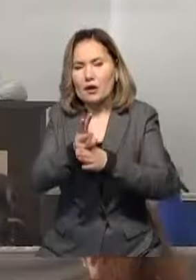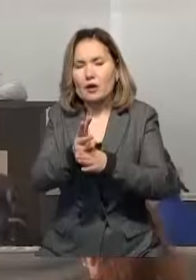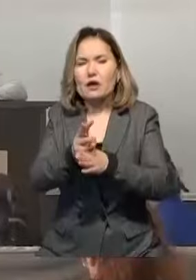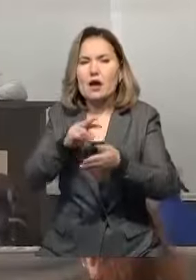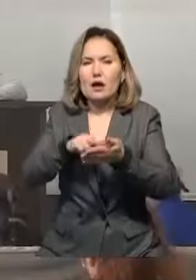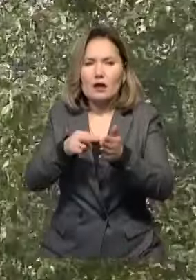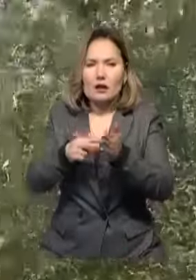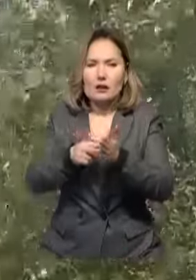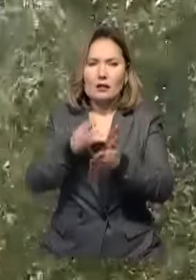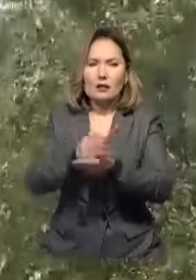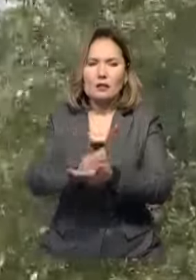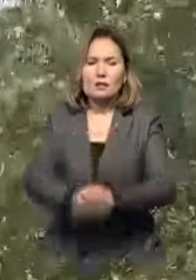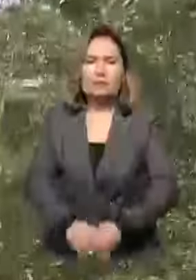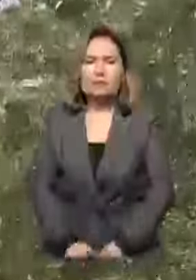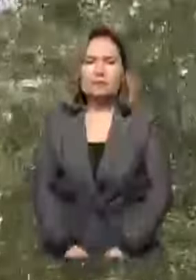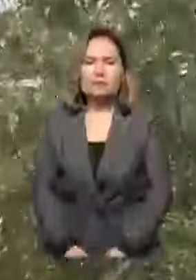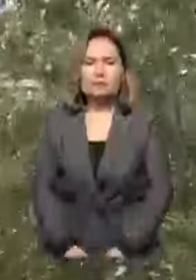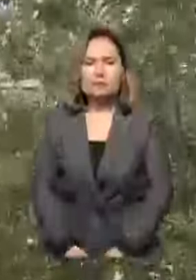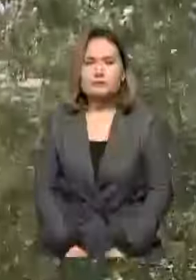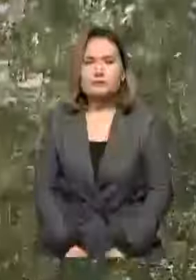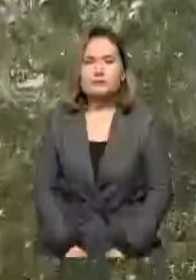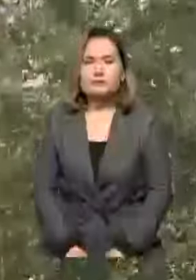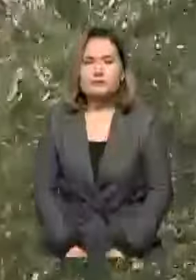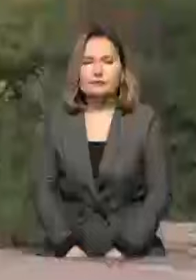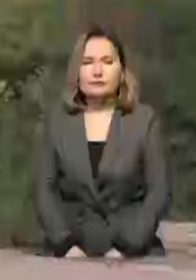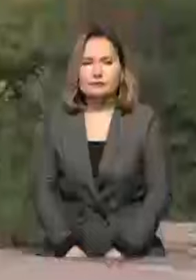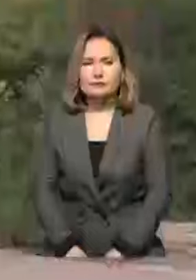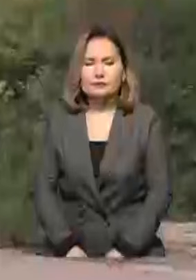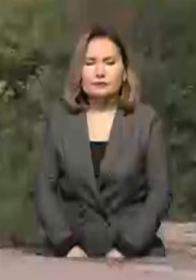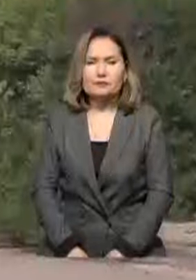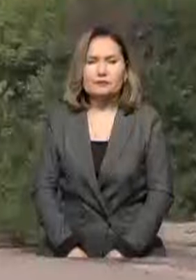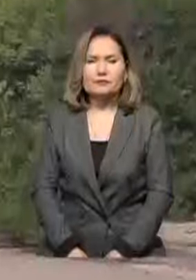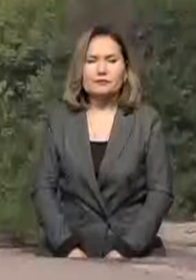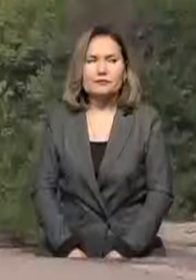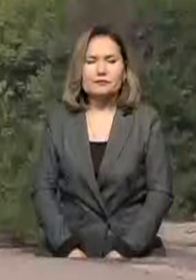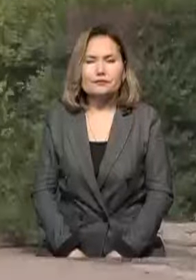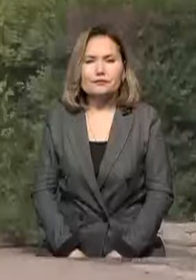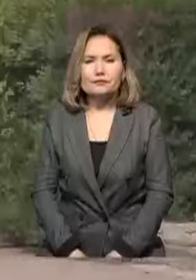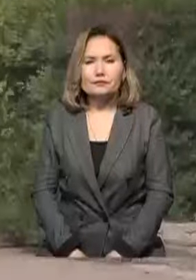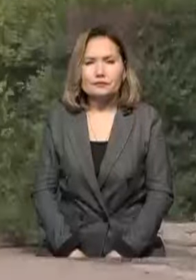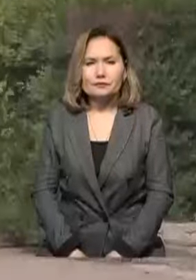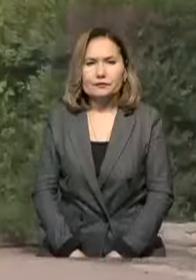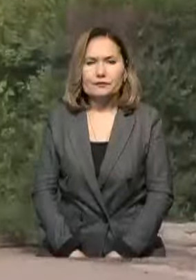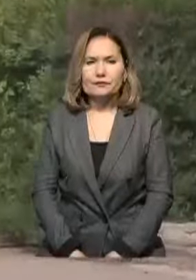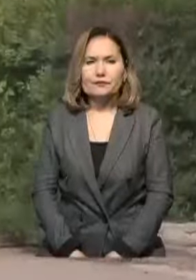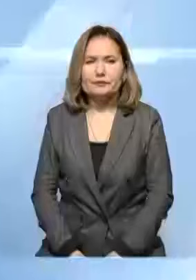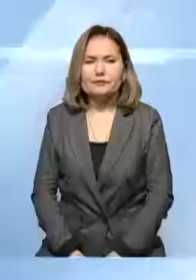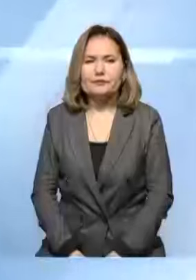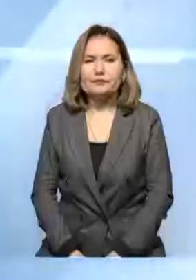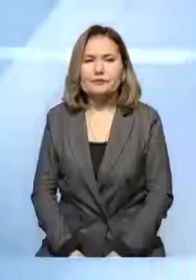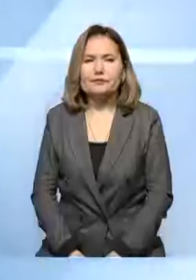жолдары қарастырылуда. Асланбек Шығыр, Вячеслав Ведлугин, Жігер Бабаханов, Шығыс Қазақстан облысы, 24 кезет.